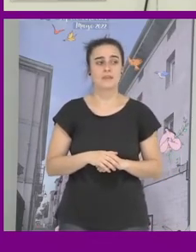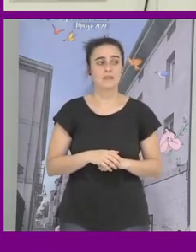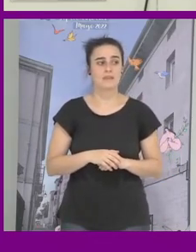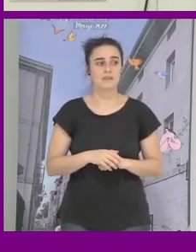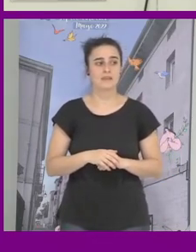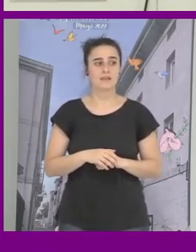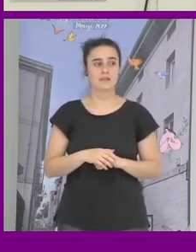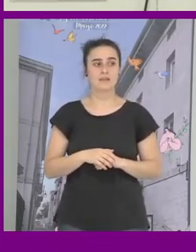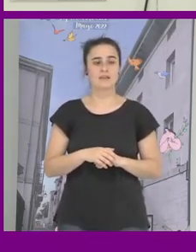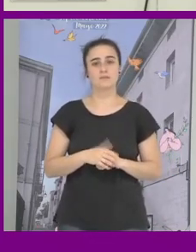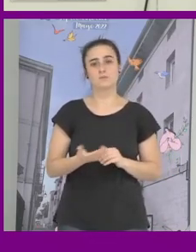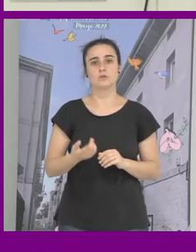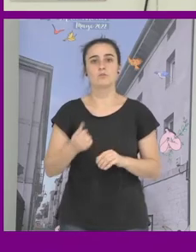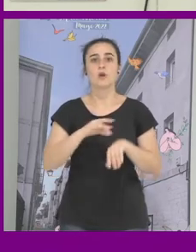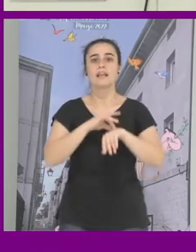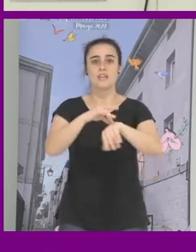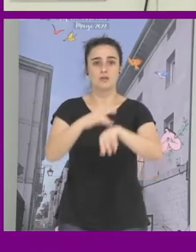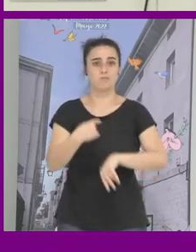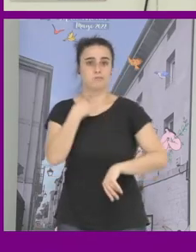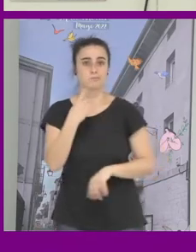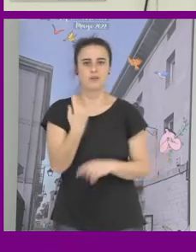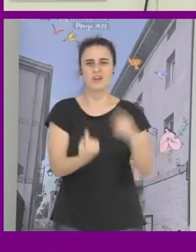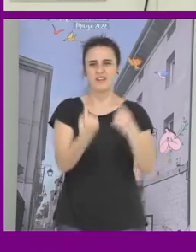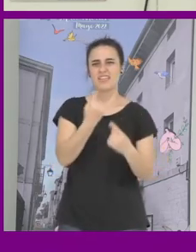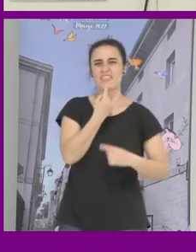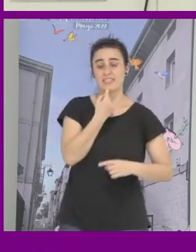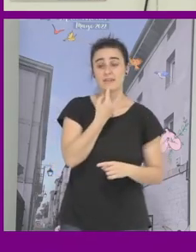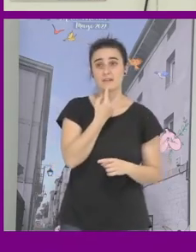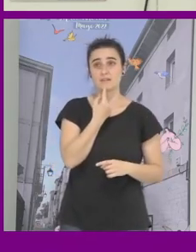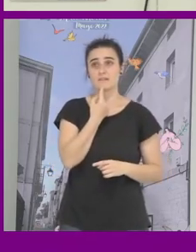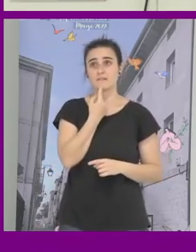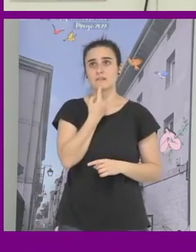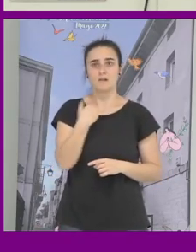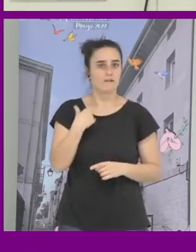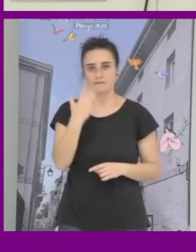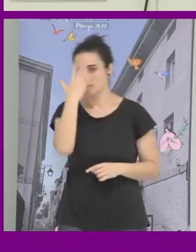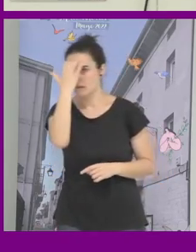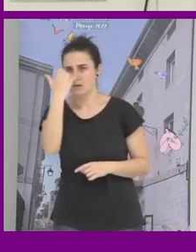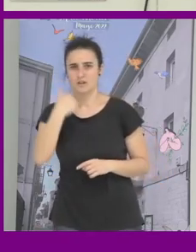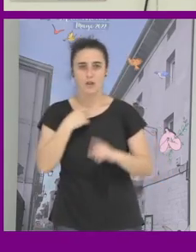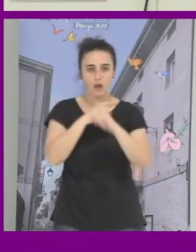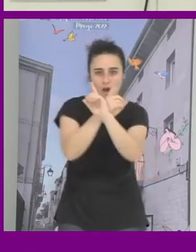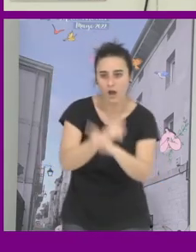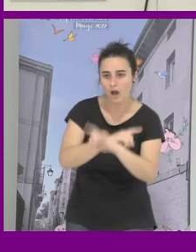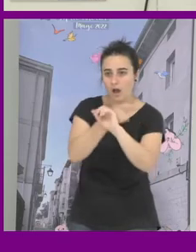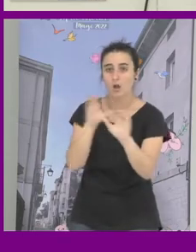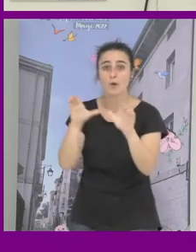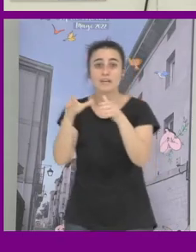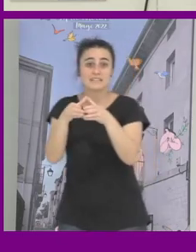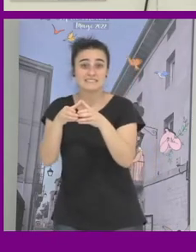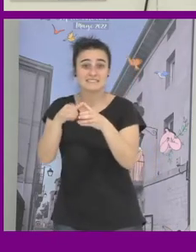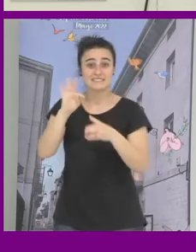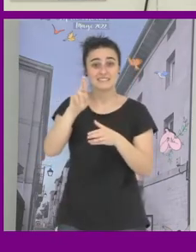bueno, galdu dut gidoian, baina batek esaten du hori, ez? Ba, jo, ohartzen naiz, saiatzen naizela tribu boioa